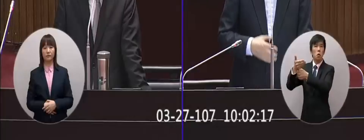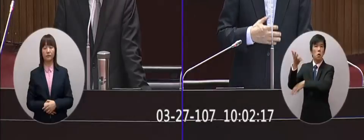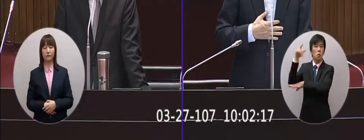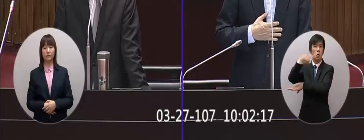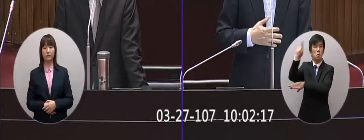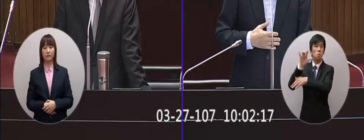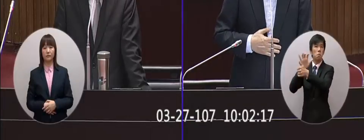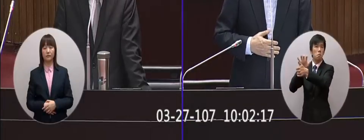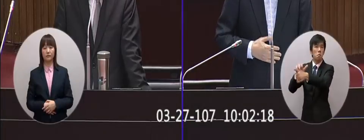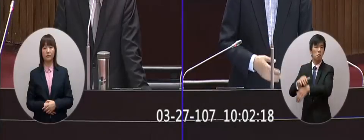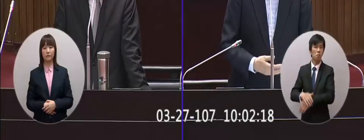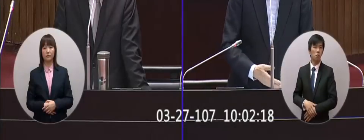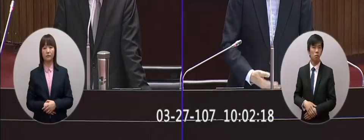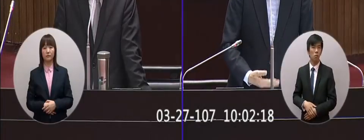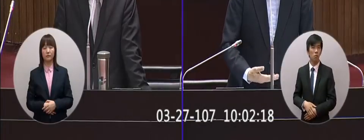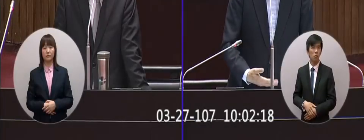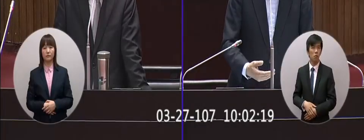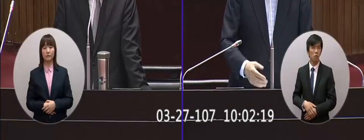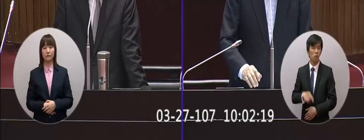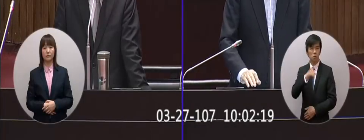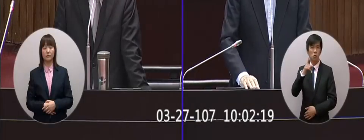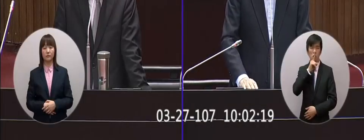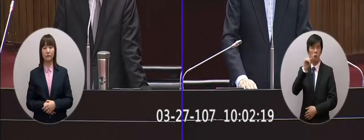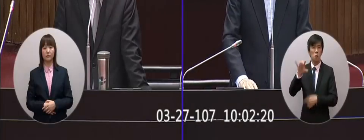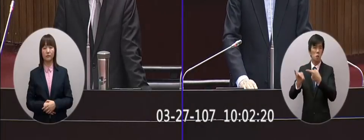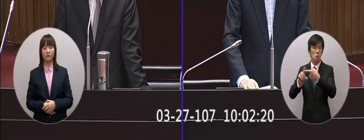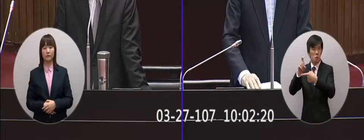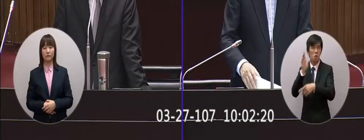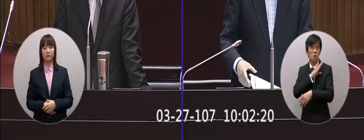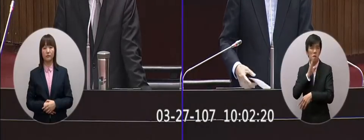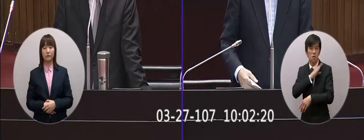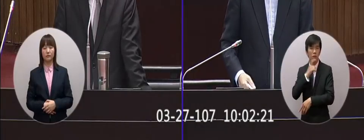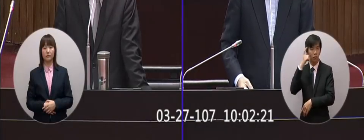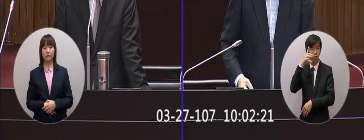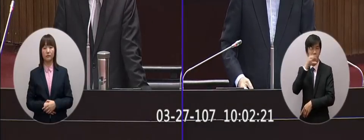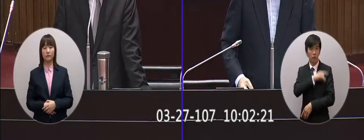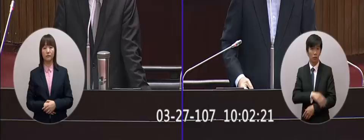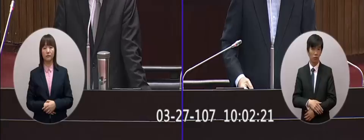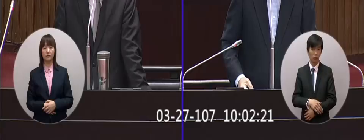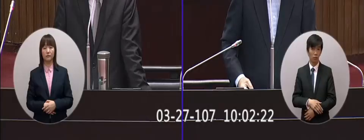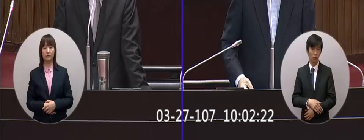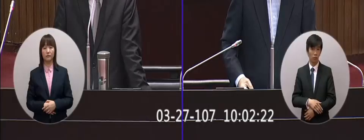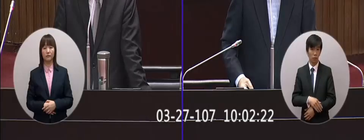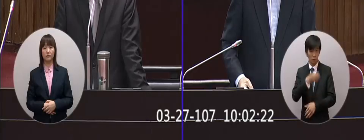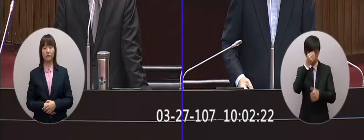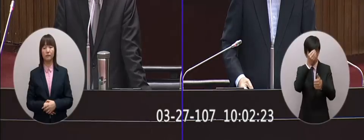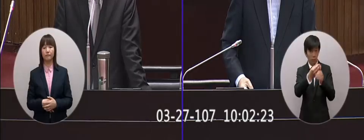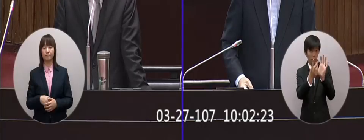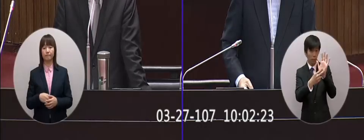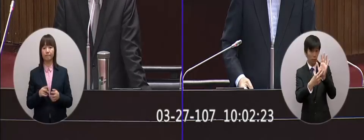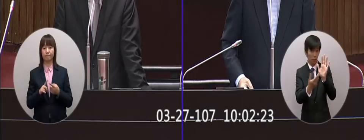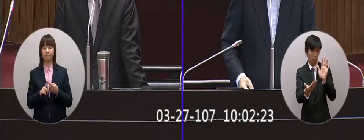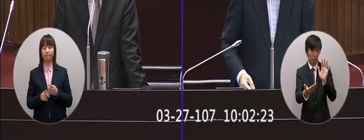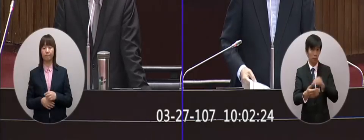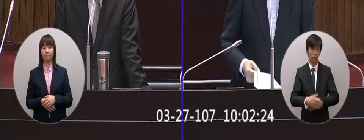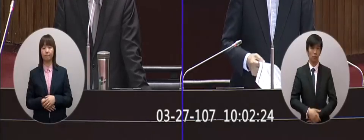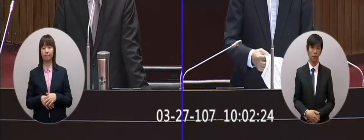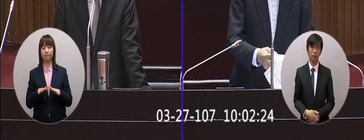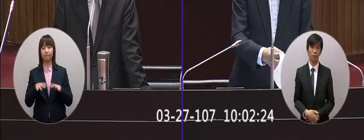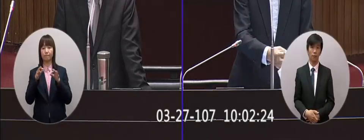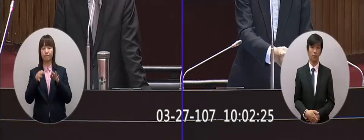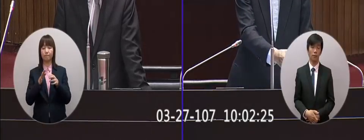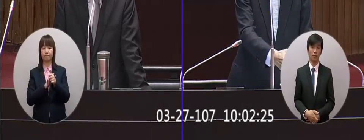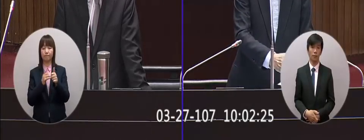候，我不知道你为什么你们会讲出这样子的话来。民进党要不要给我们一个说法？ 是，会